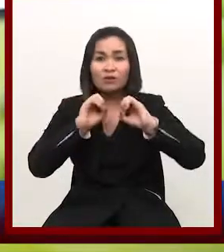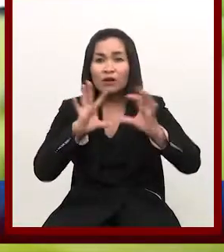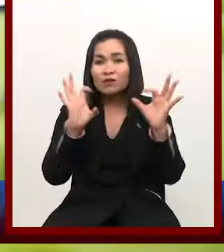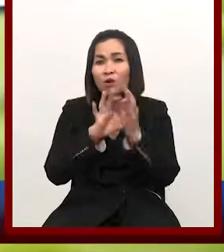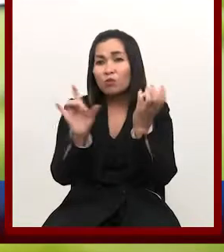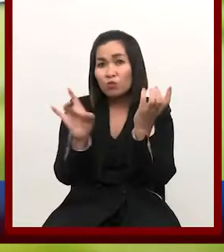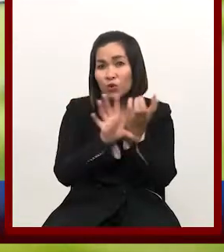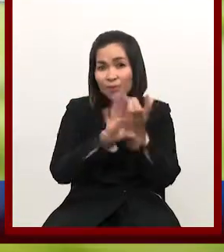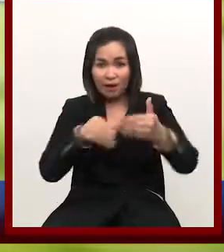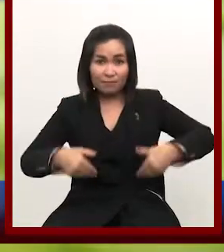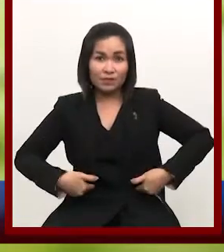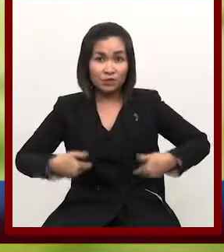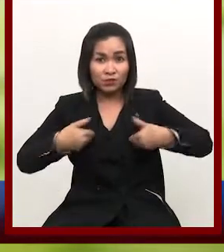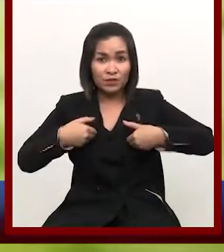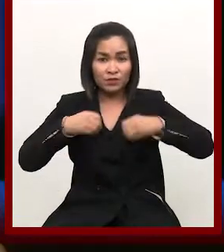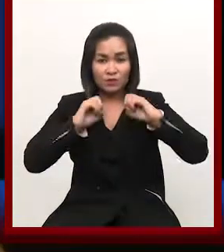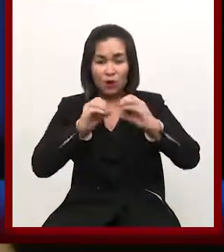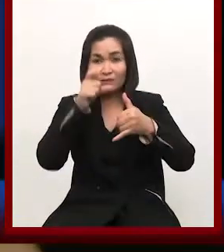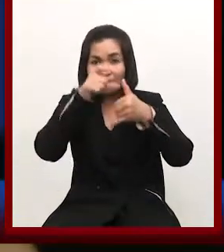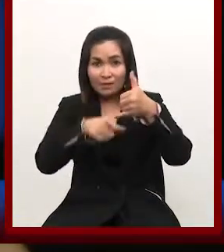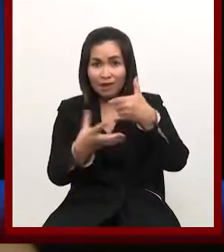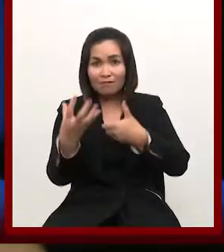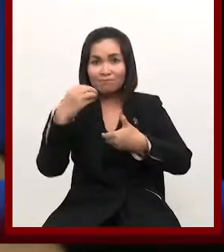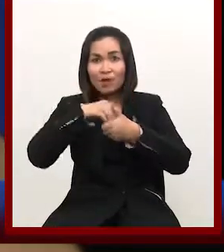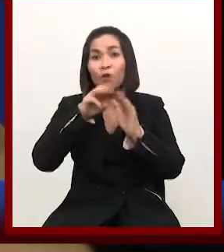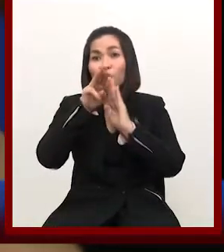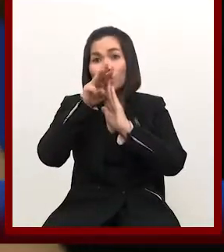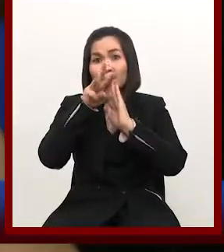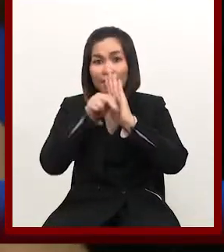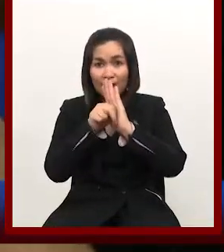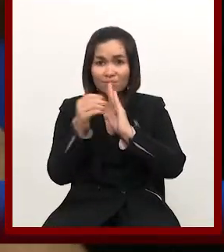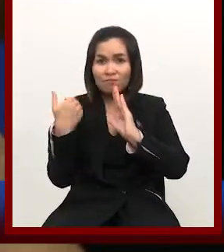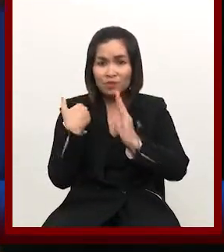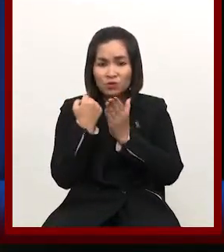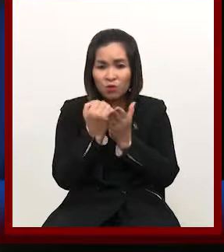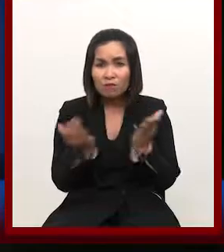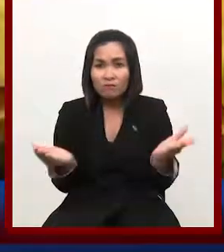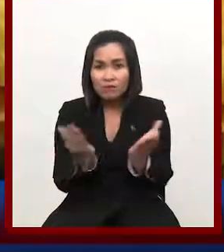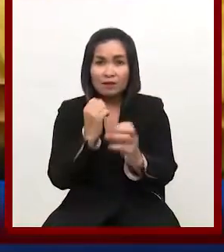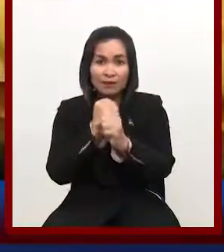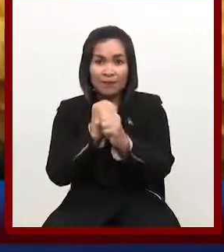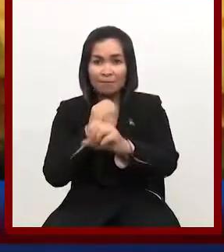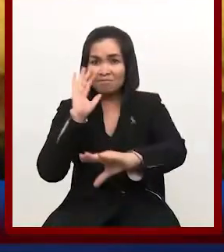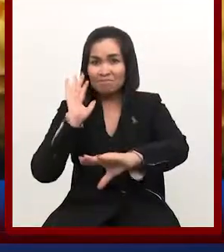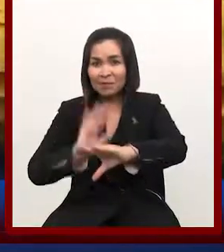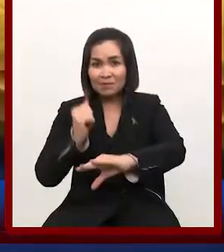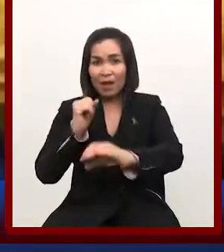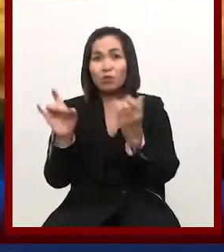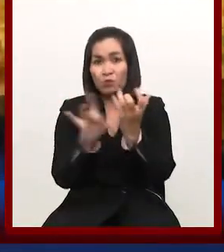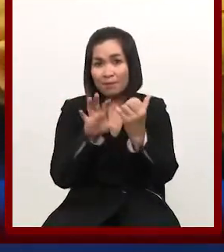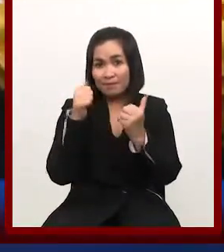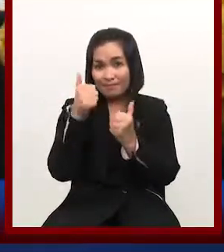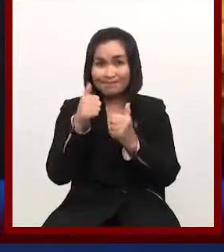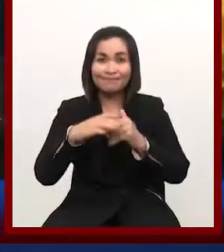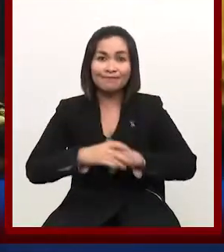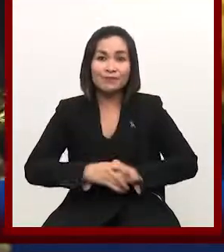พการใช้ชีวิตการเป็นคนมีวินัยเพื่อให้นักเรียนทุกคนได้เป็นคนทำงานแบบมืออาชีพที่มีคุณภา